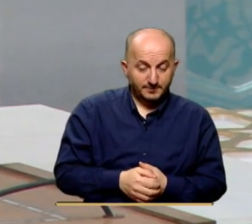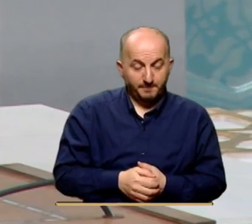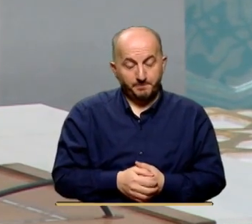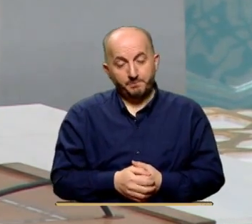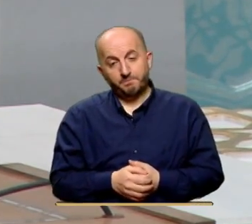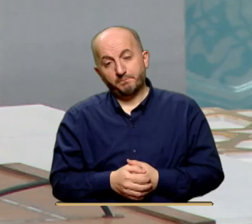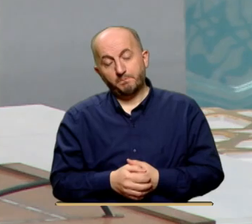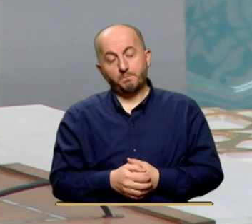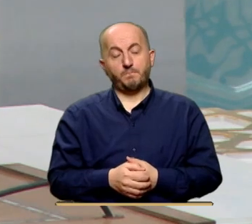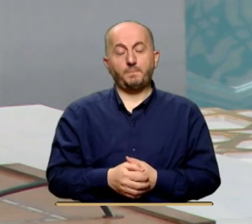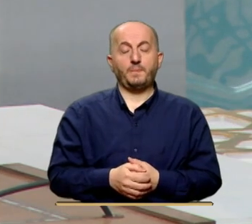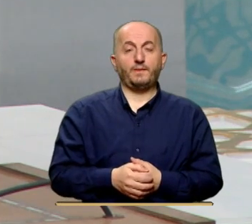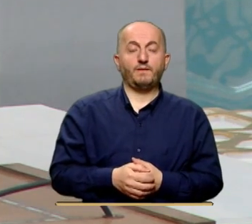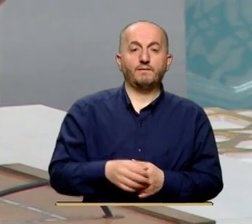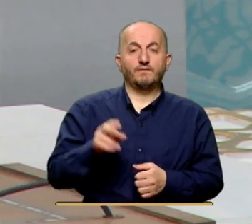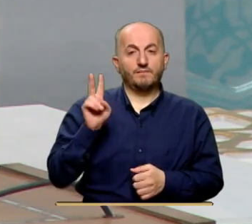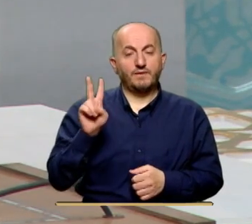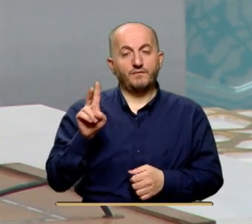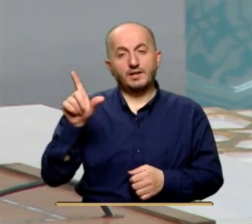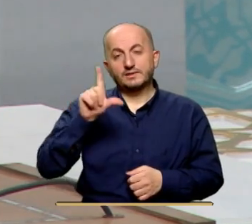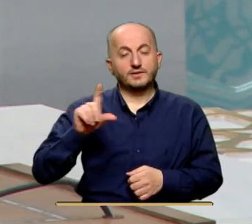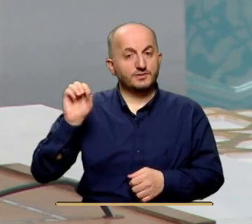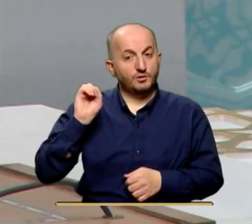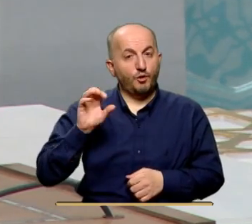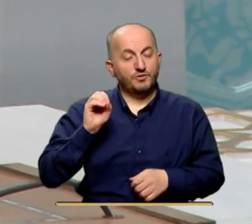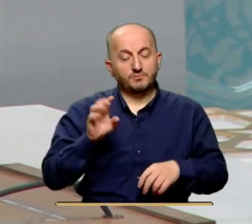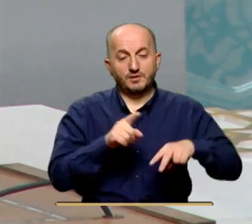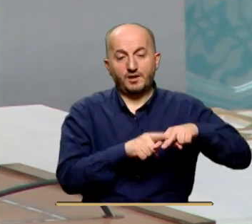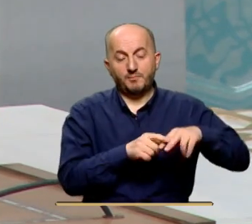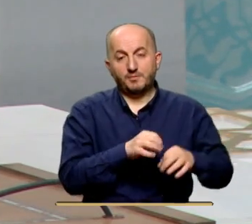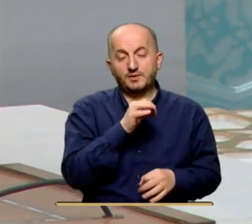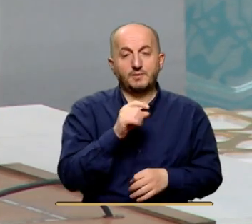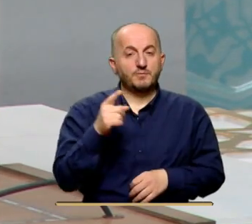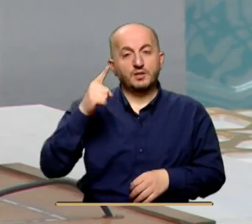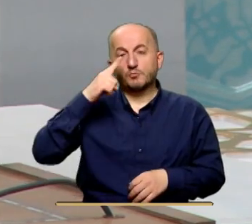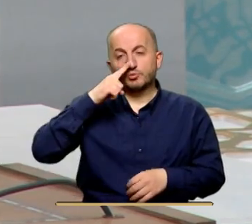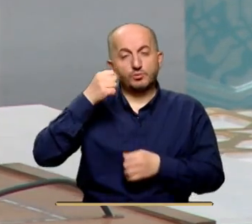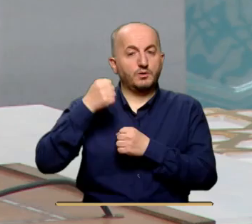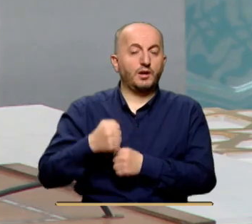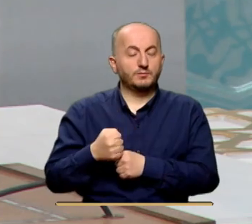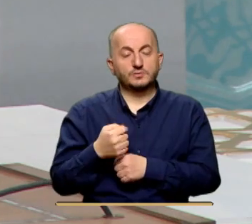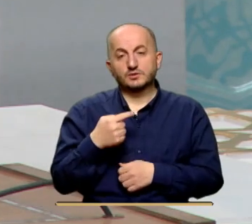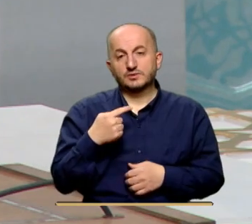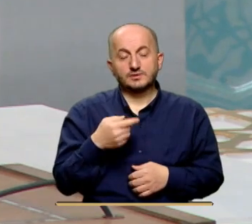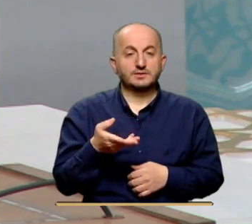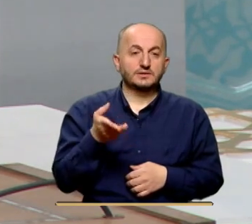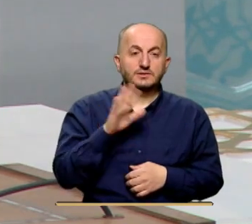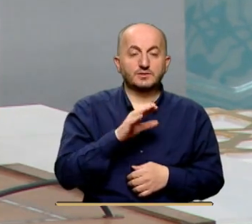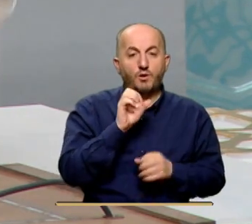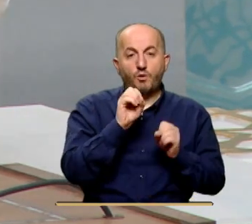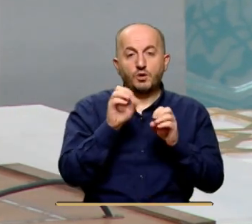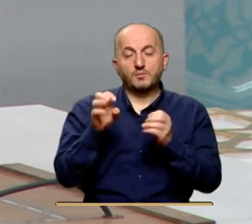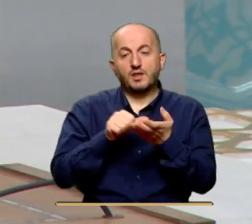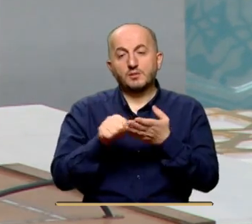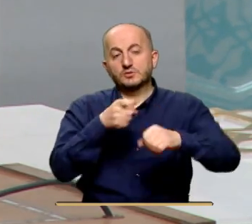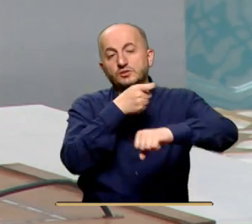bilirsiniz. Vefa Lisesi'nde öğretmen, bir müdür kalmış, diğer öğretmenlerin